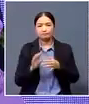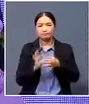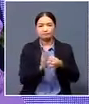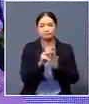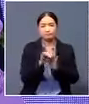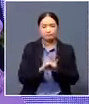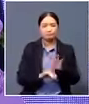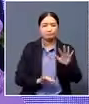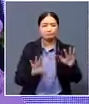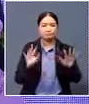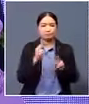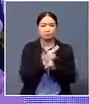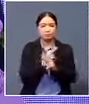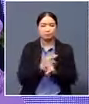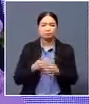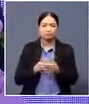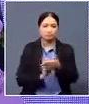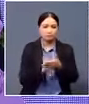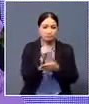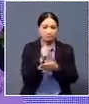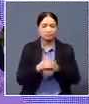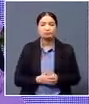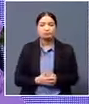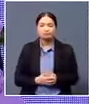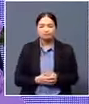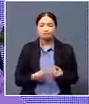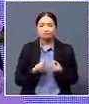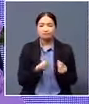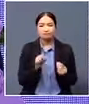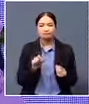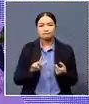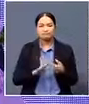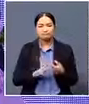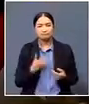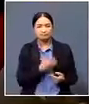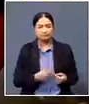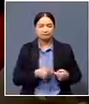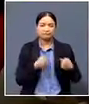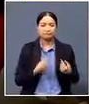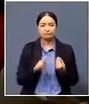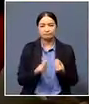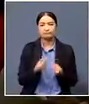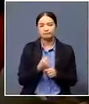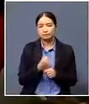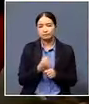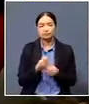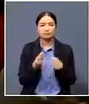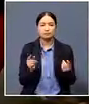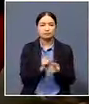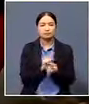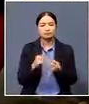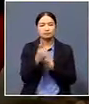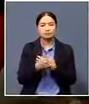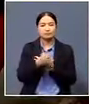บาย 5x5 ฝ่าวิกฤตประชากรถือว่าเป็นผู้เสียสละทั้งกำลังกายกำลังใจอุทิศตนทำงานเพื่อสังค